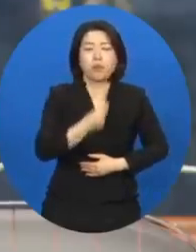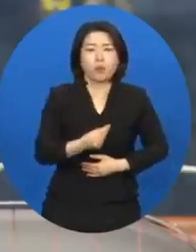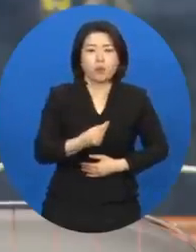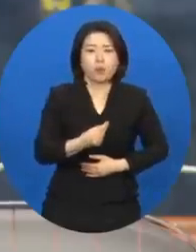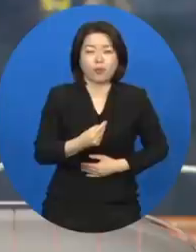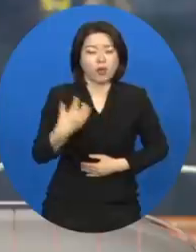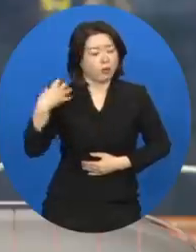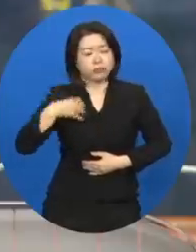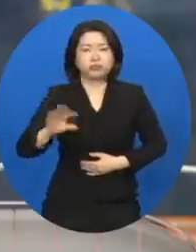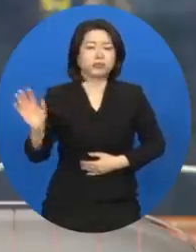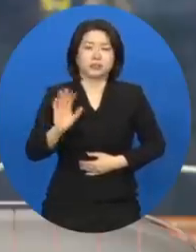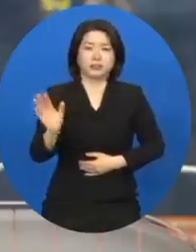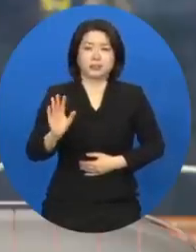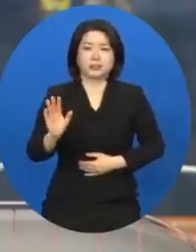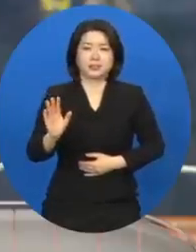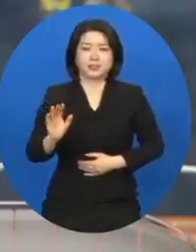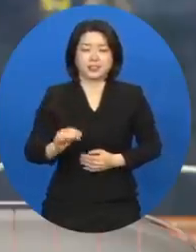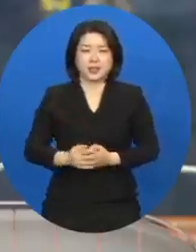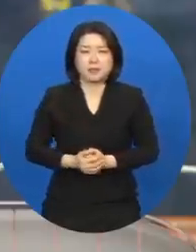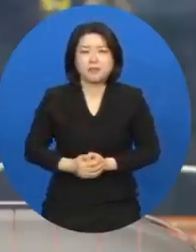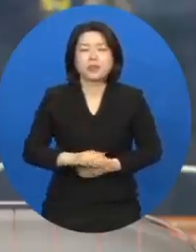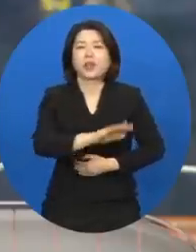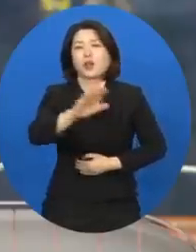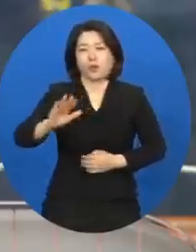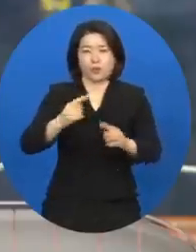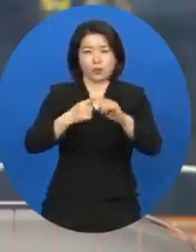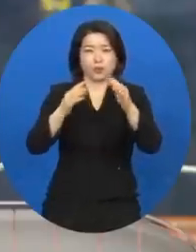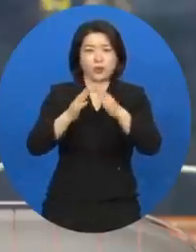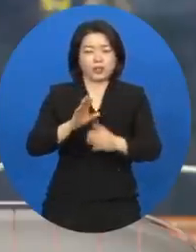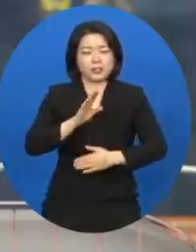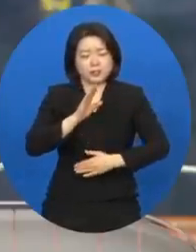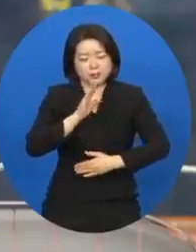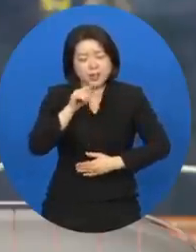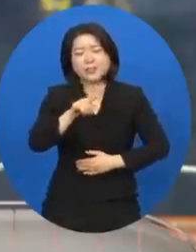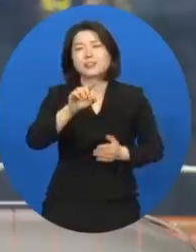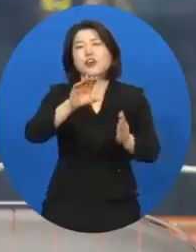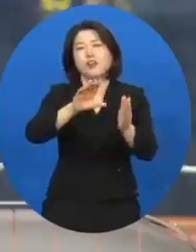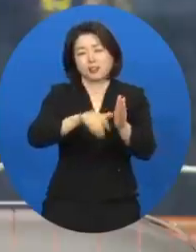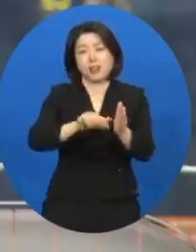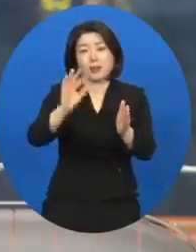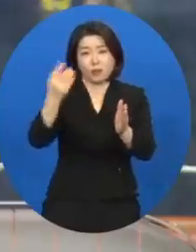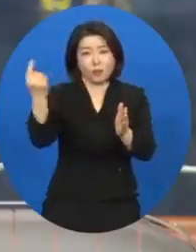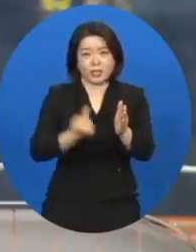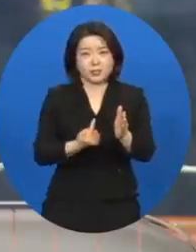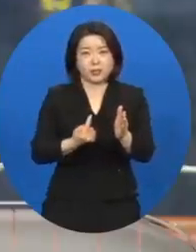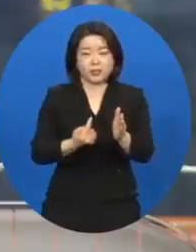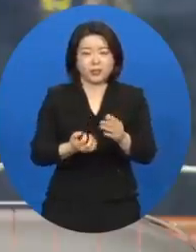아니라니까요. 우리 교회는요 정말 그럴 때가 됐어요.